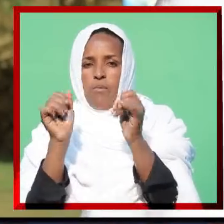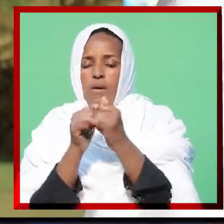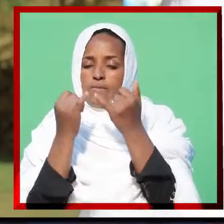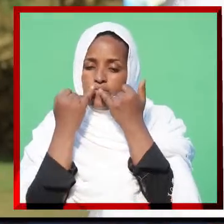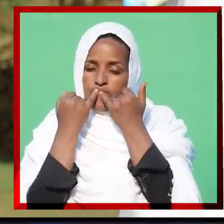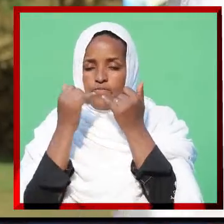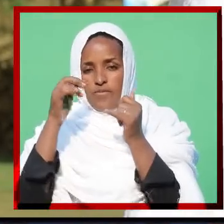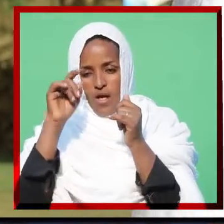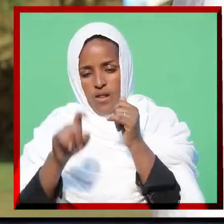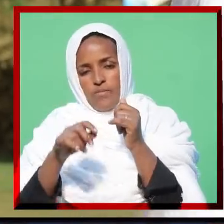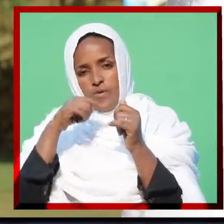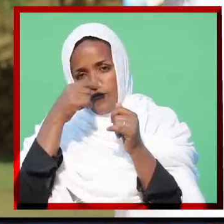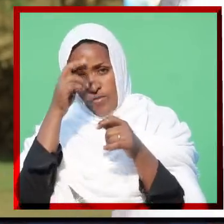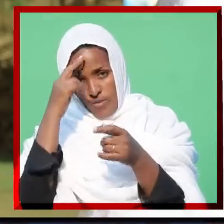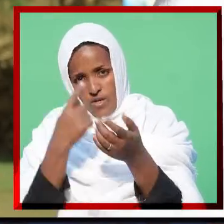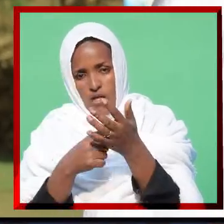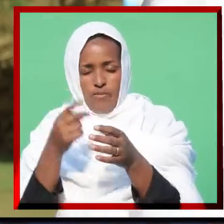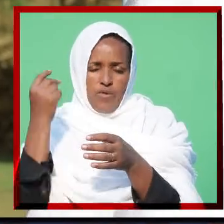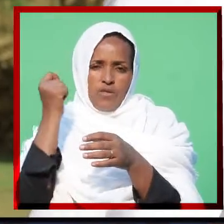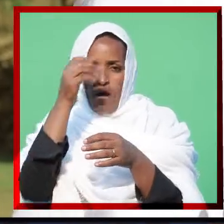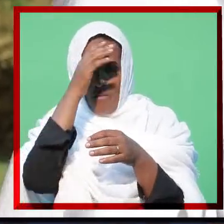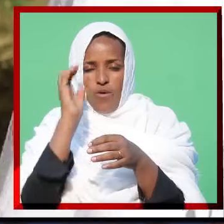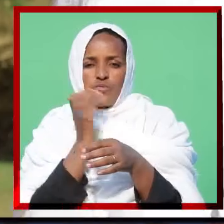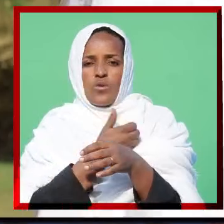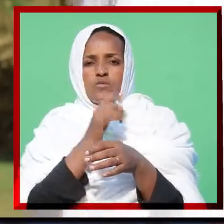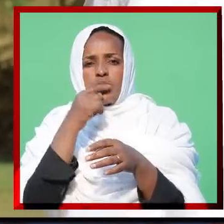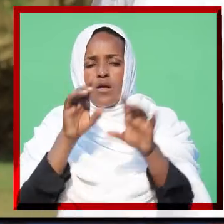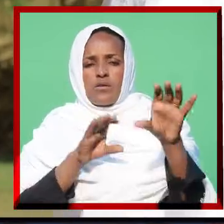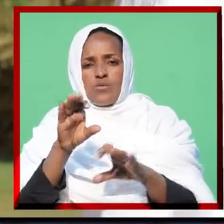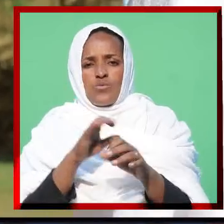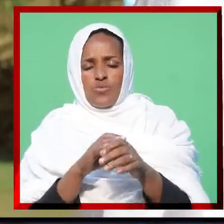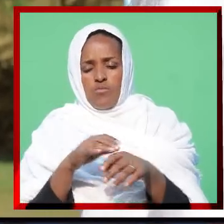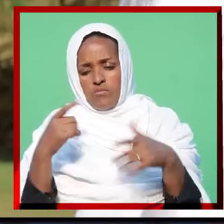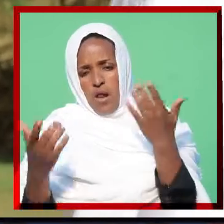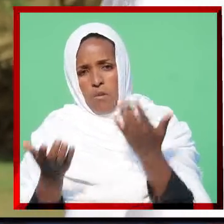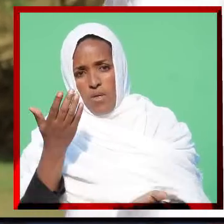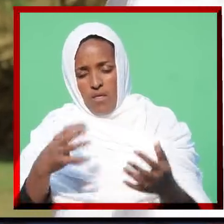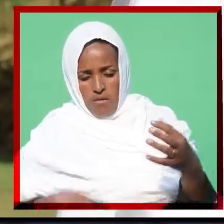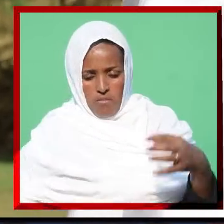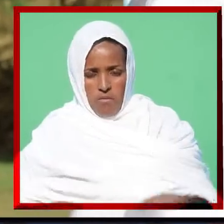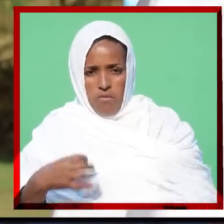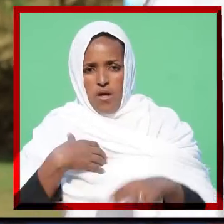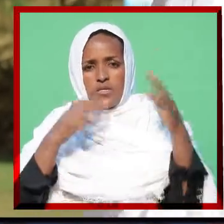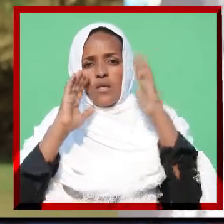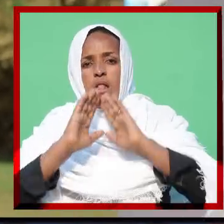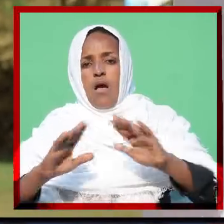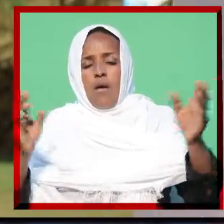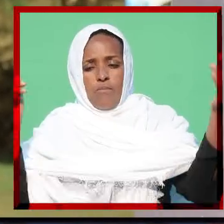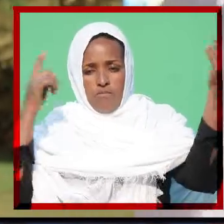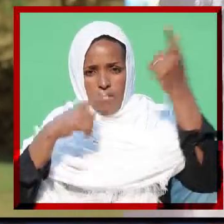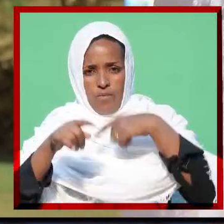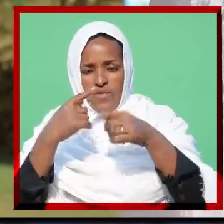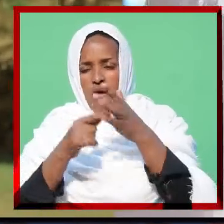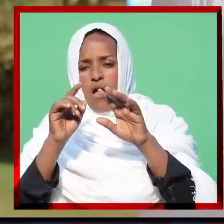ታረቅ ስለሚል በጥንቱ የእኛ አባቶች ምን አደረጉ? ድንገት የተቀያየመ ሰው ቢኖር ሰላም አውርዶበት የሚገባ አንድ